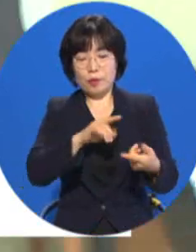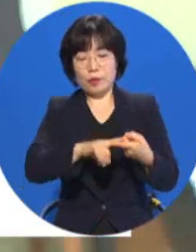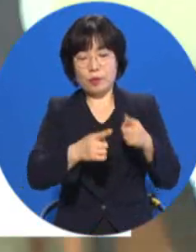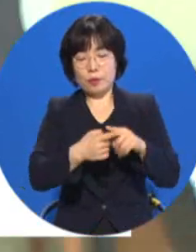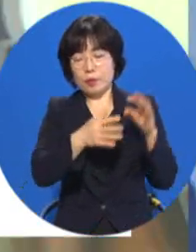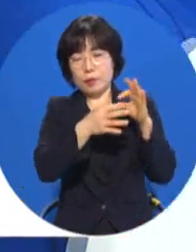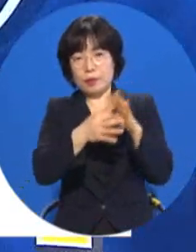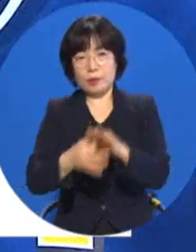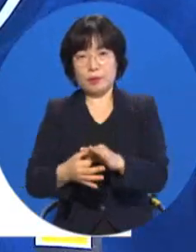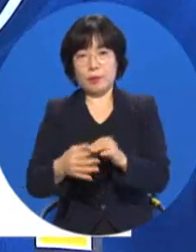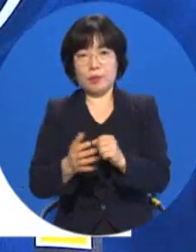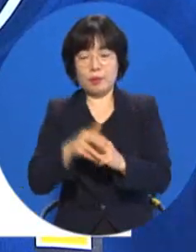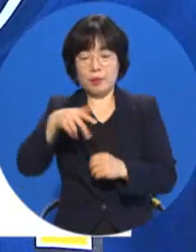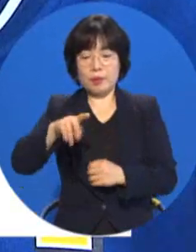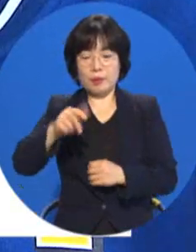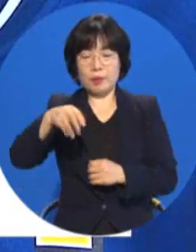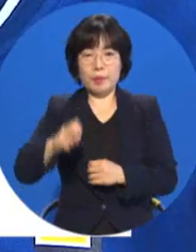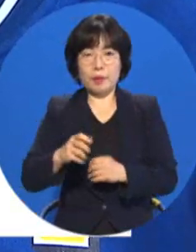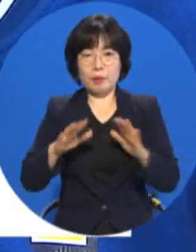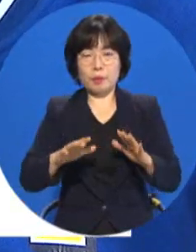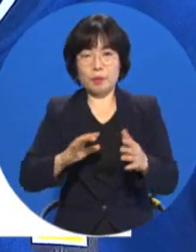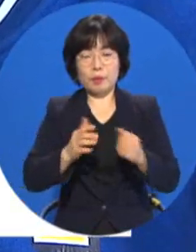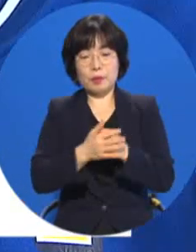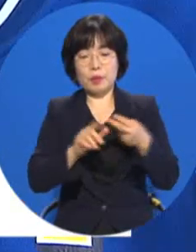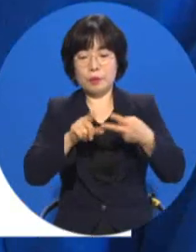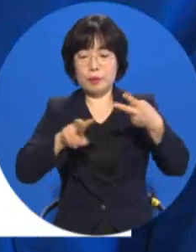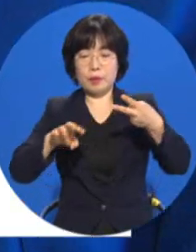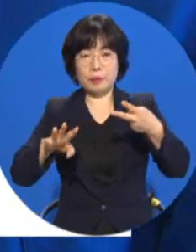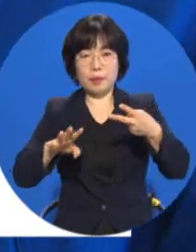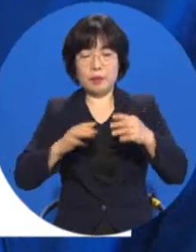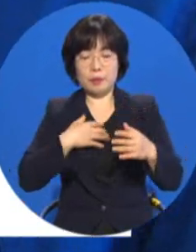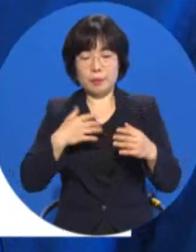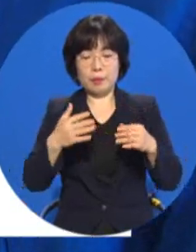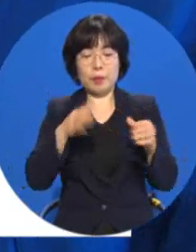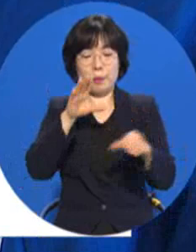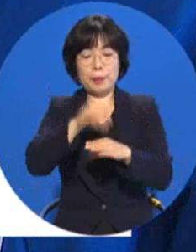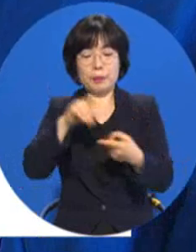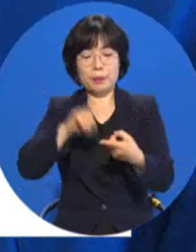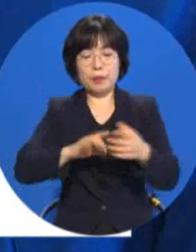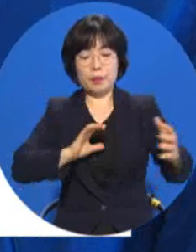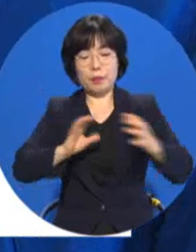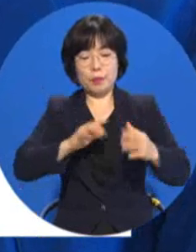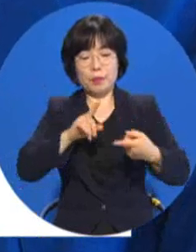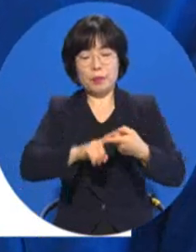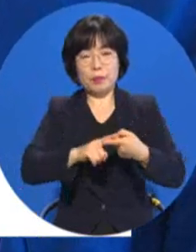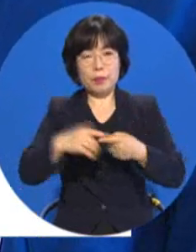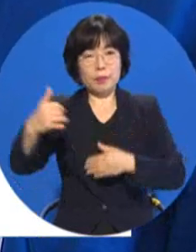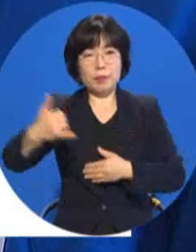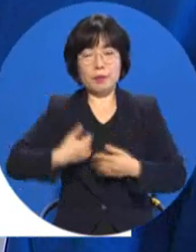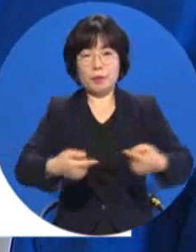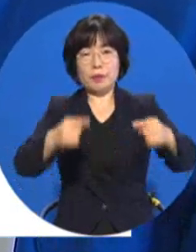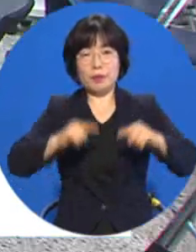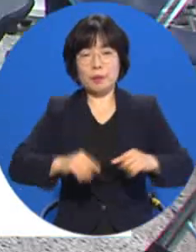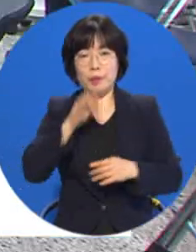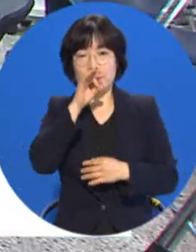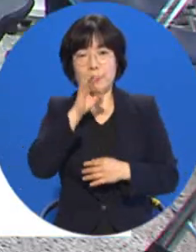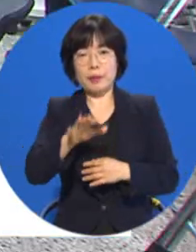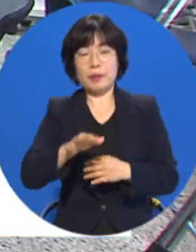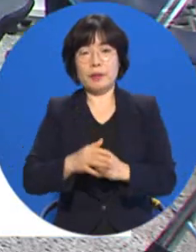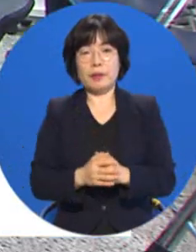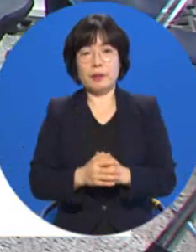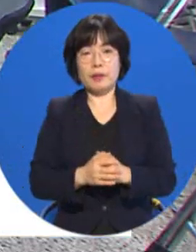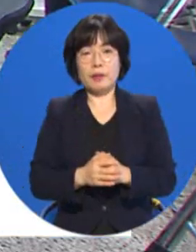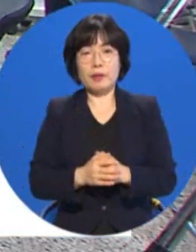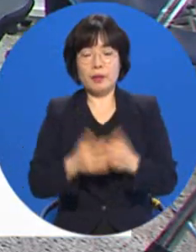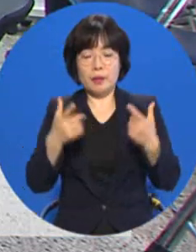비난을 주고받은 가운데 정기명 후보 측은 오늘 24일로 예정된 여수 MBC 토론회 불참을 통보해왔습니다.